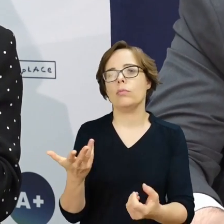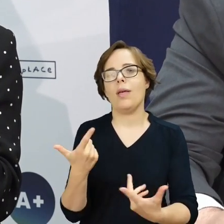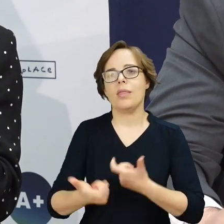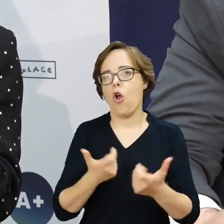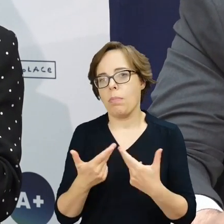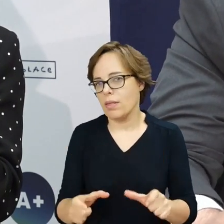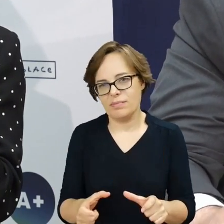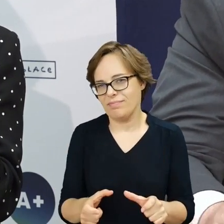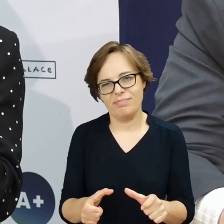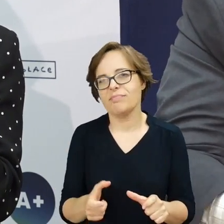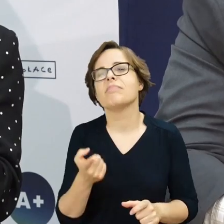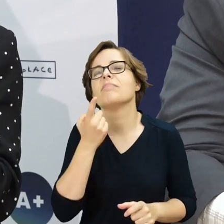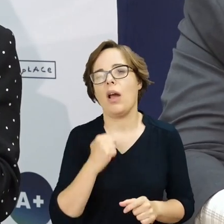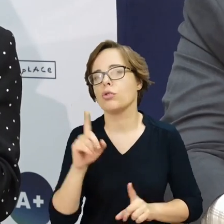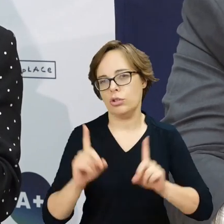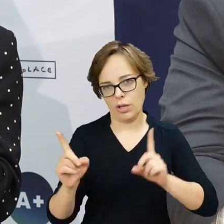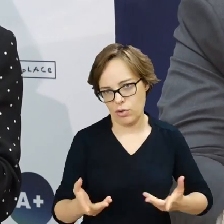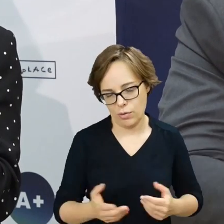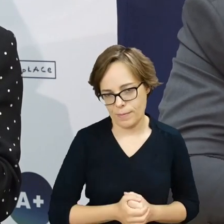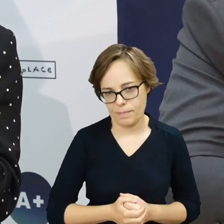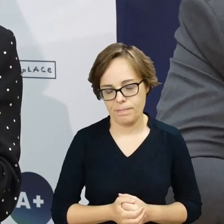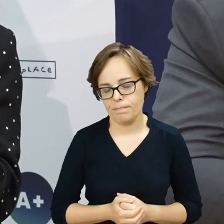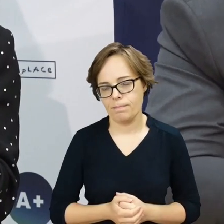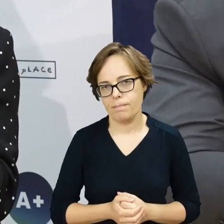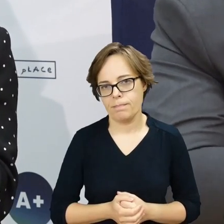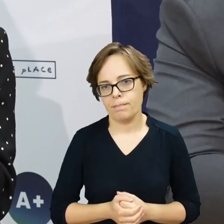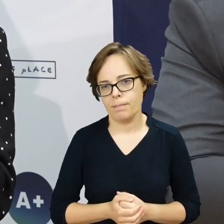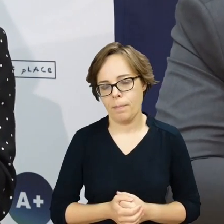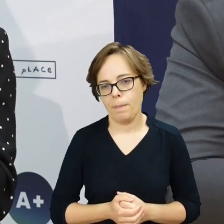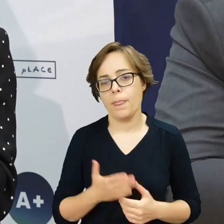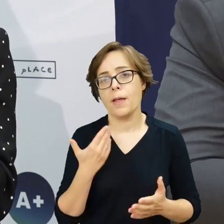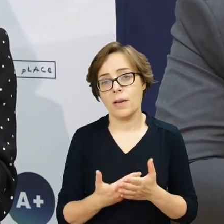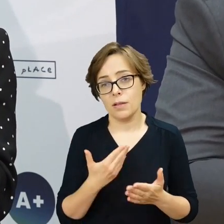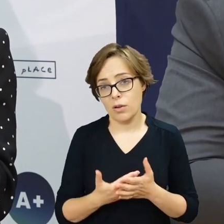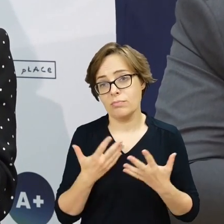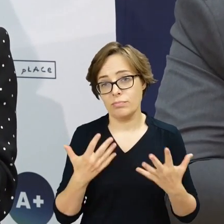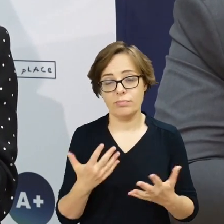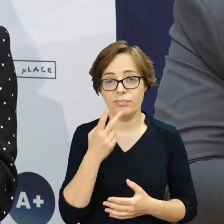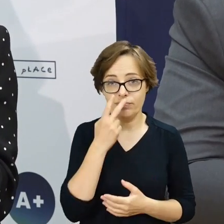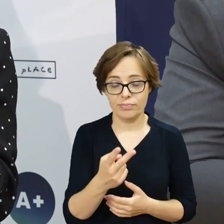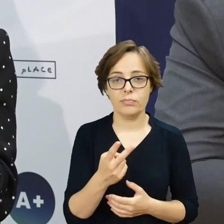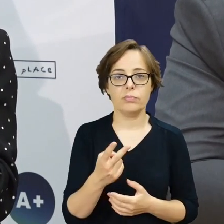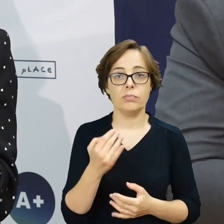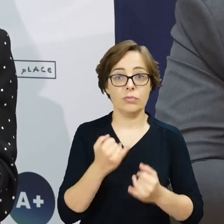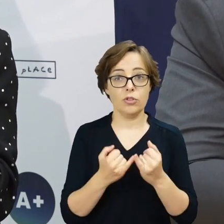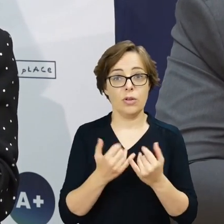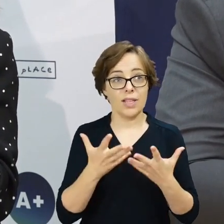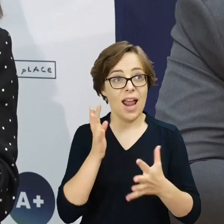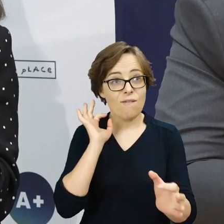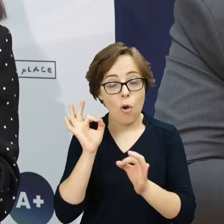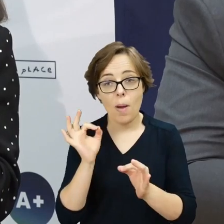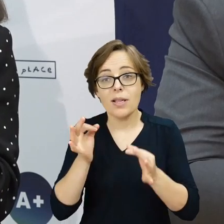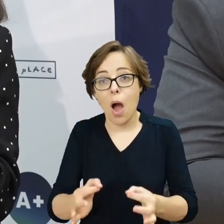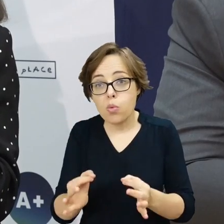że ta zasada pozyskiwania aktualnej informacji po prostu nie działa i